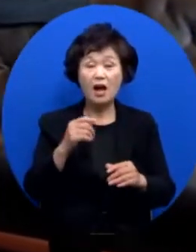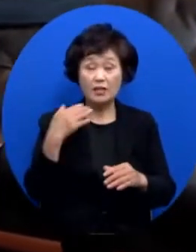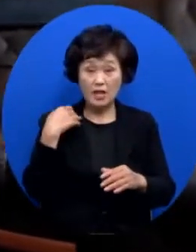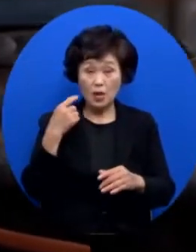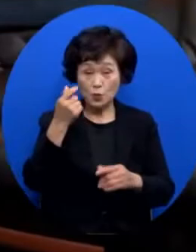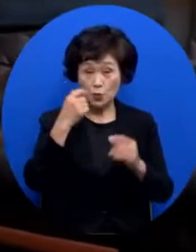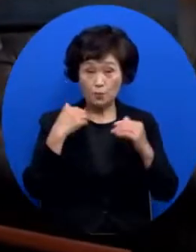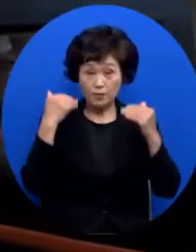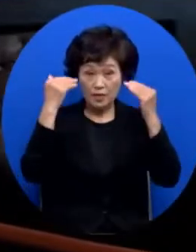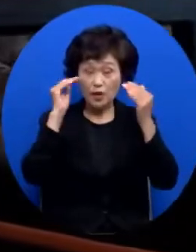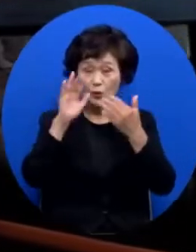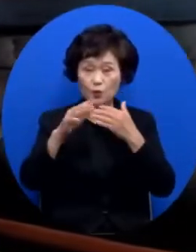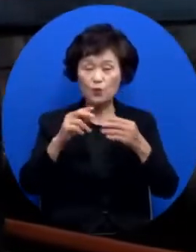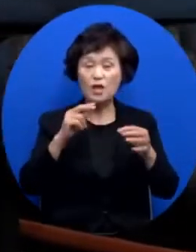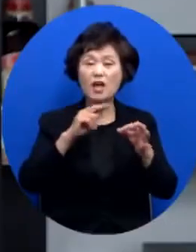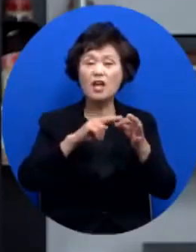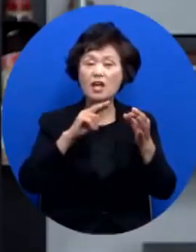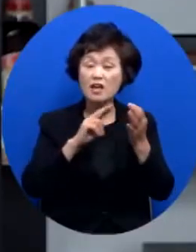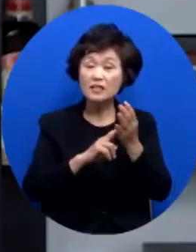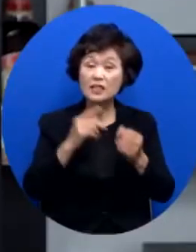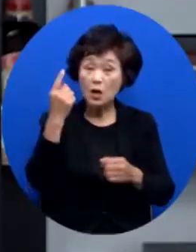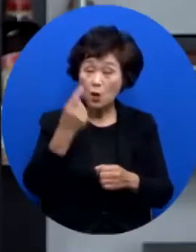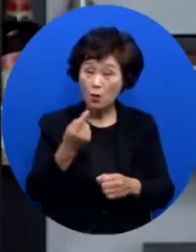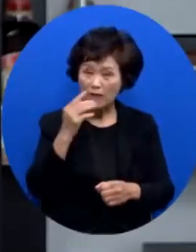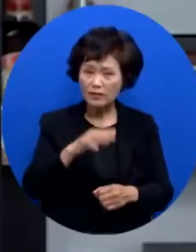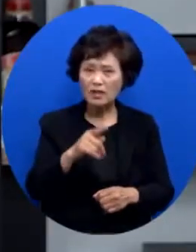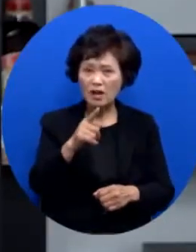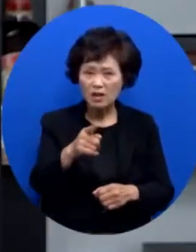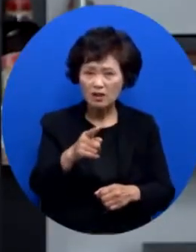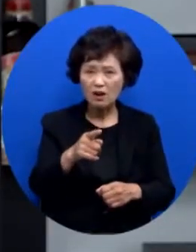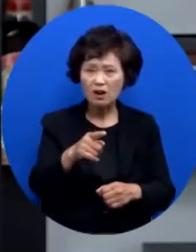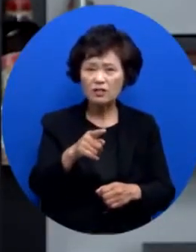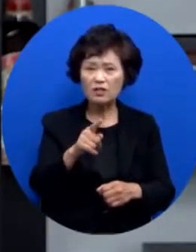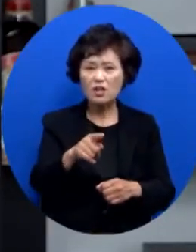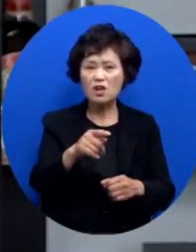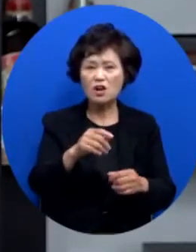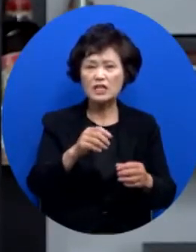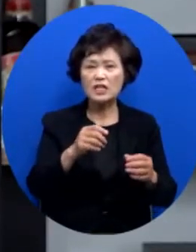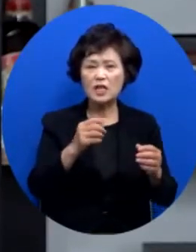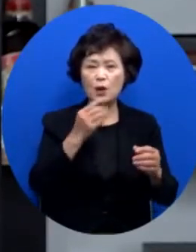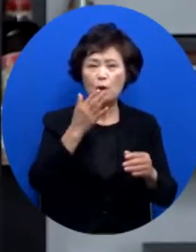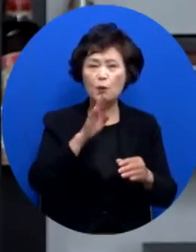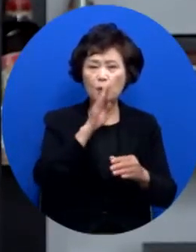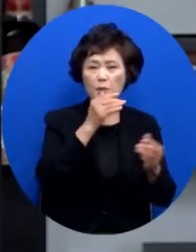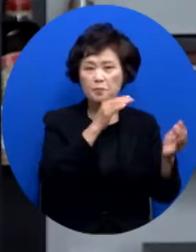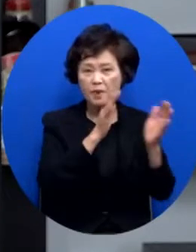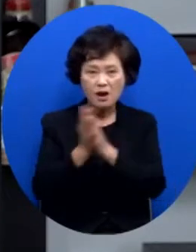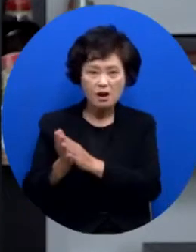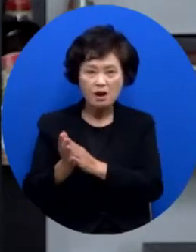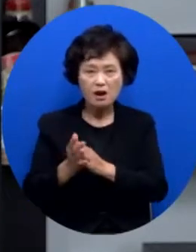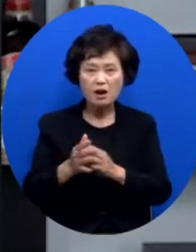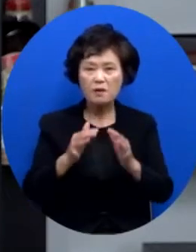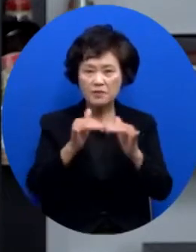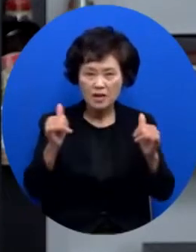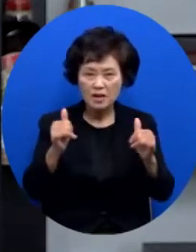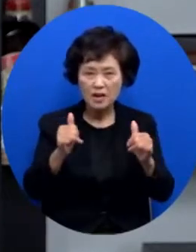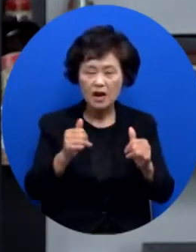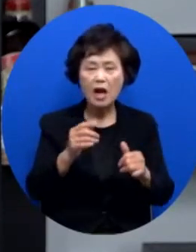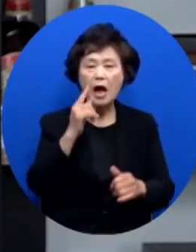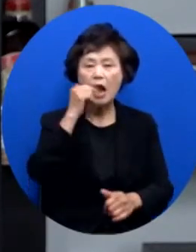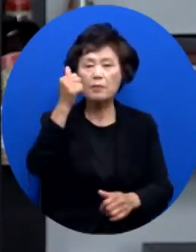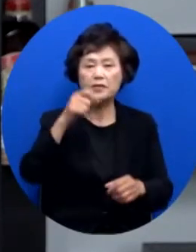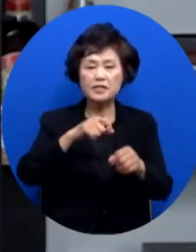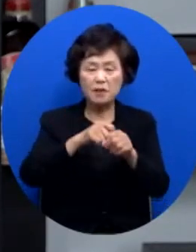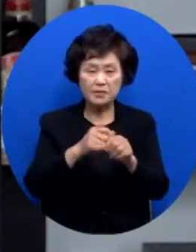날 저희 집에 왔는데, 너는 연좌제 밑에 있어. 아버지의 벌을 네가 받아야